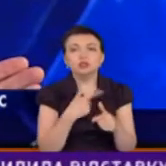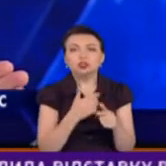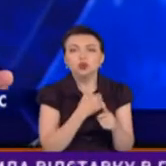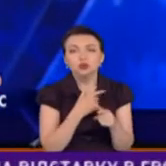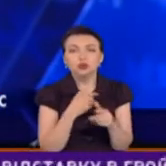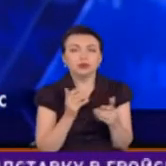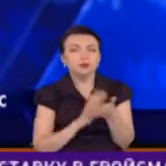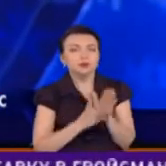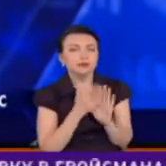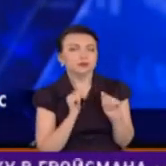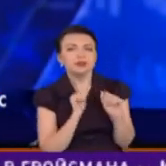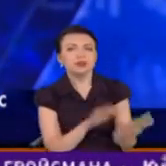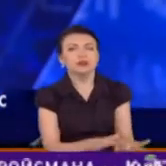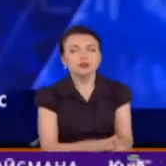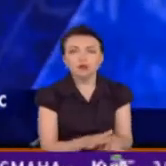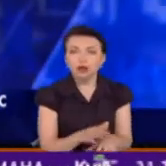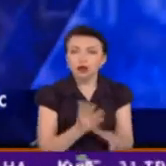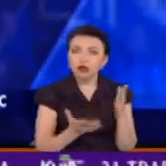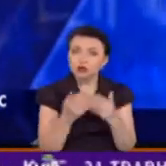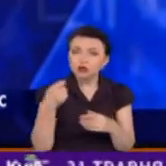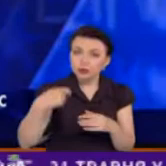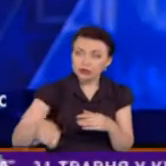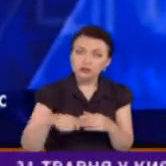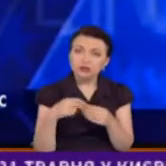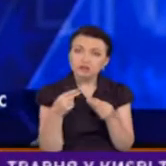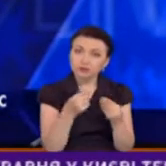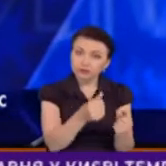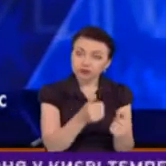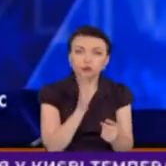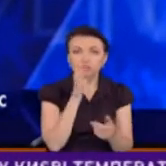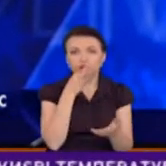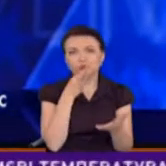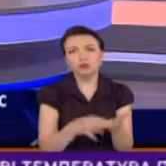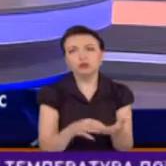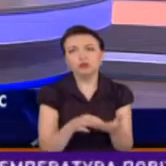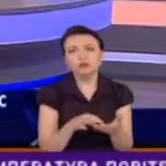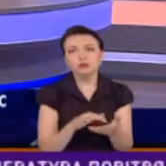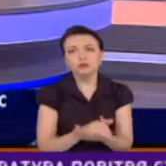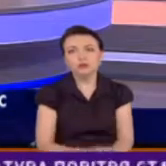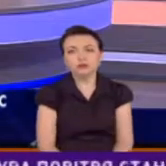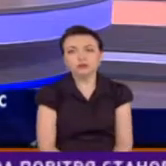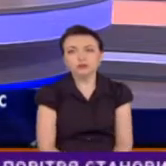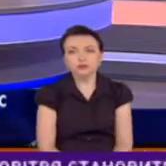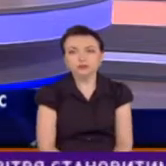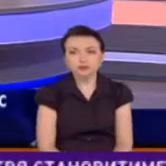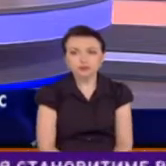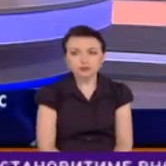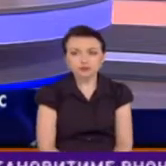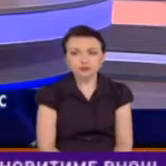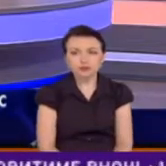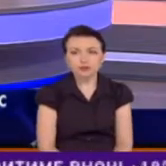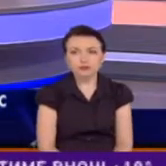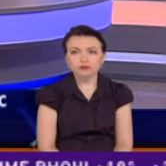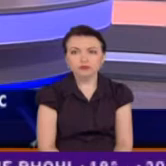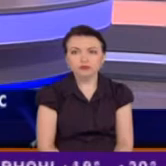віддати? Оце є стратегічне питання. Якщо він буде впливати, він буде відповідати. Ну, він по закону відповідальний. А тепер друге. Закон неконституційний, то